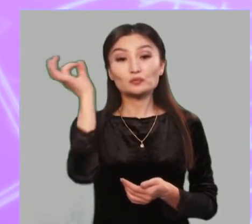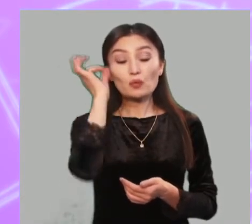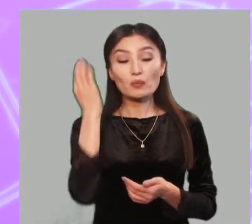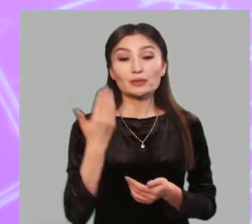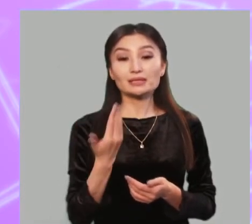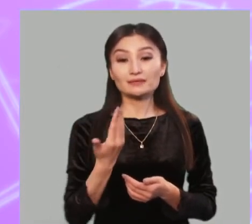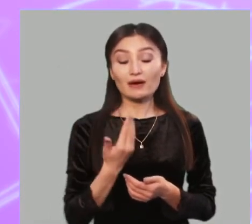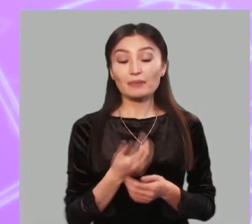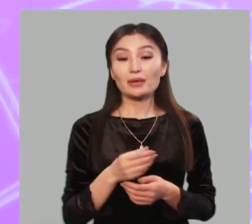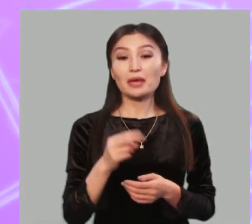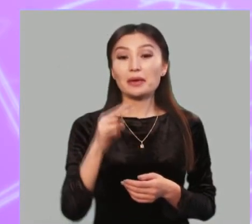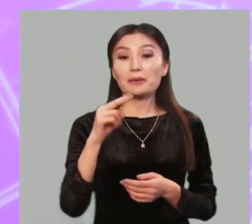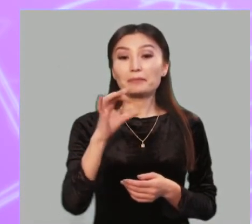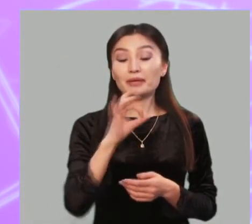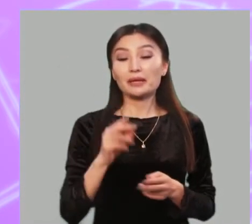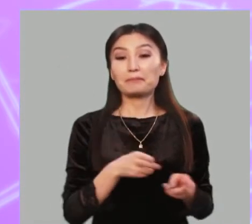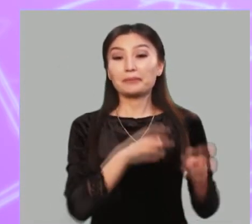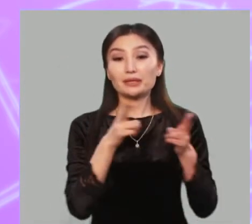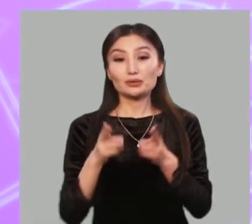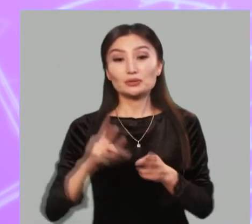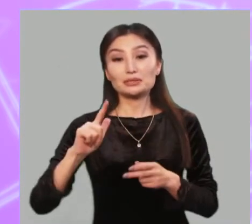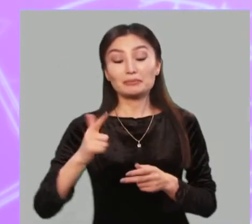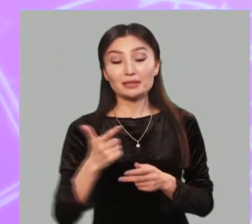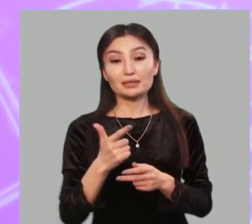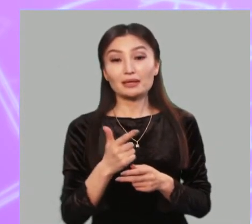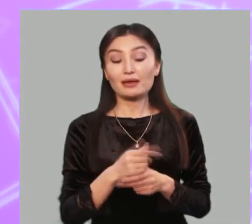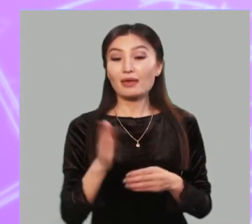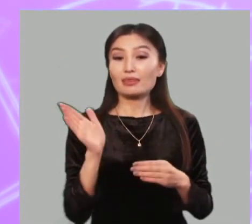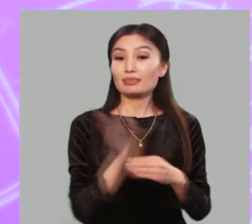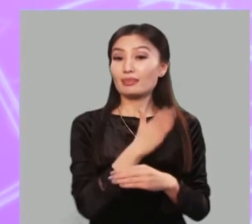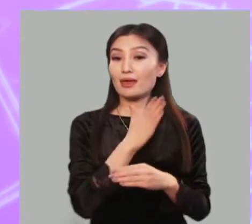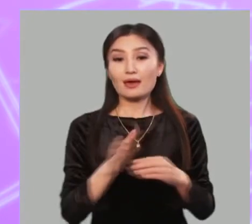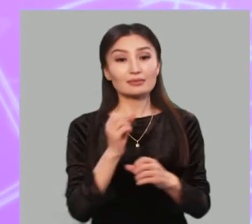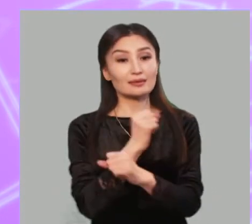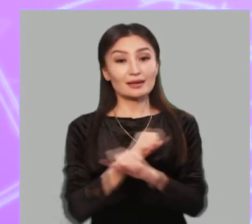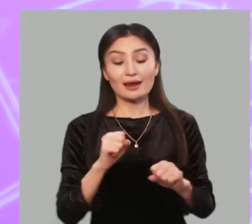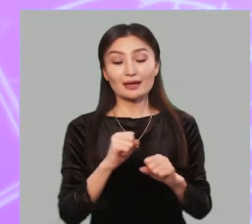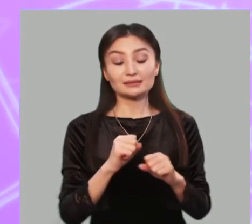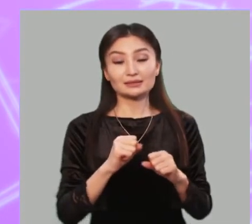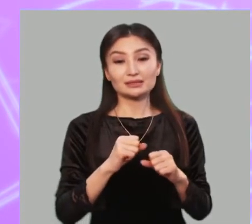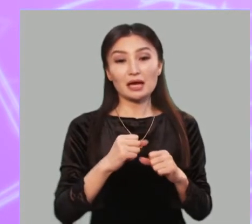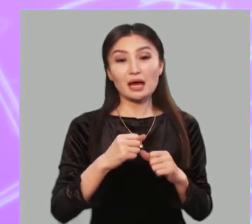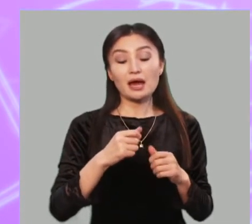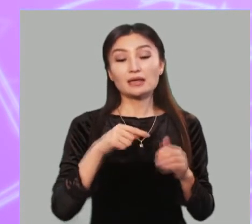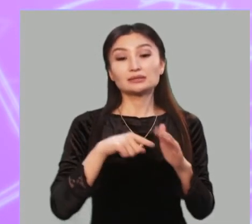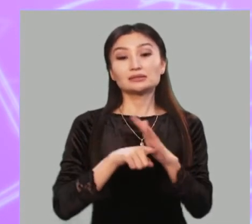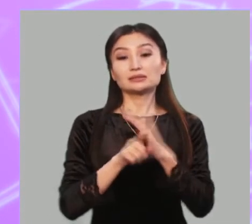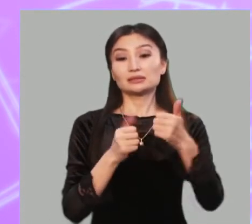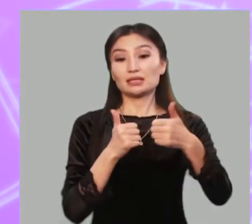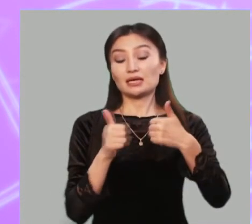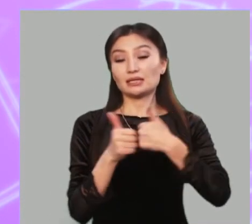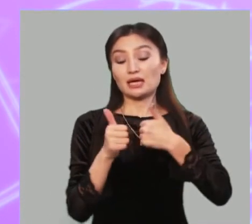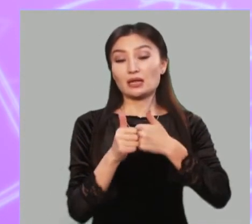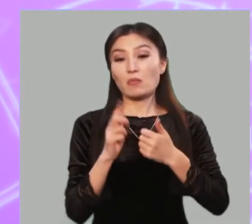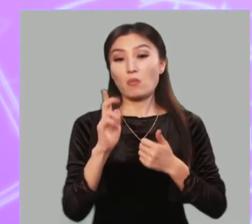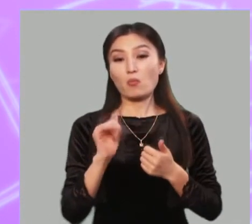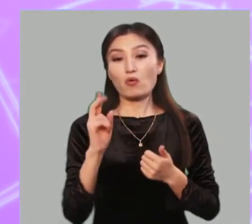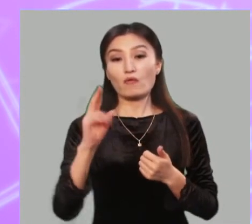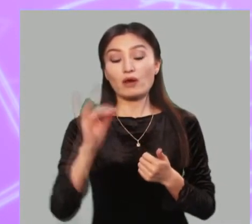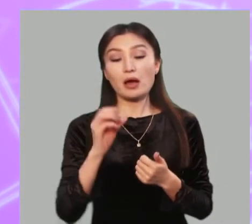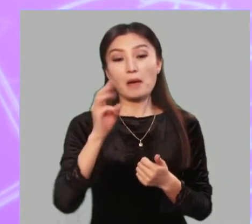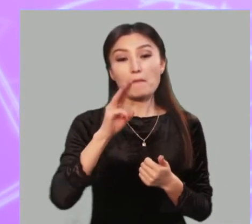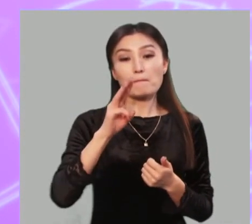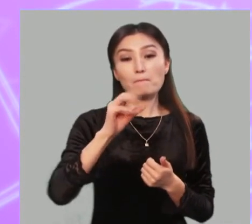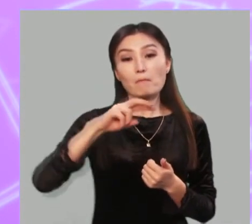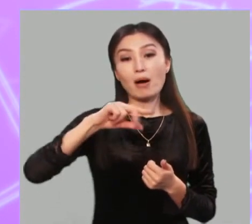вспомнили с вами, что при переносе мягкий знак не отделяется от предыдущей буквы. Например,